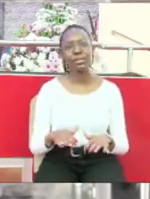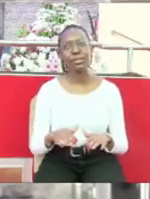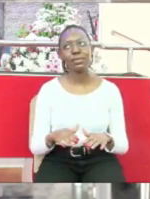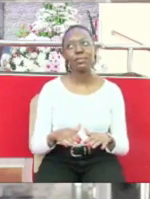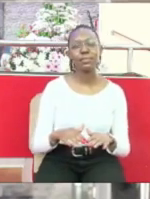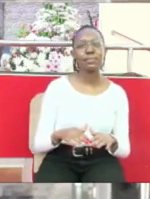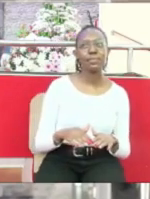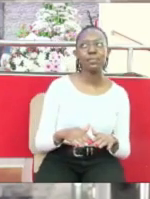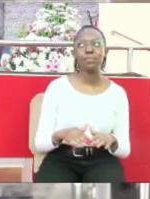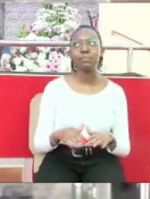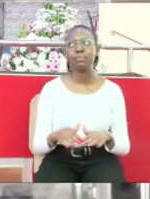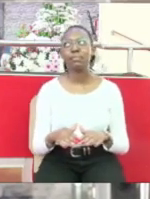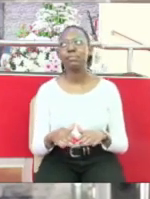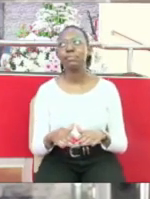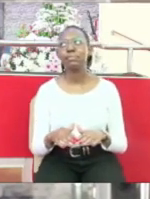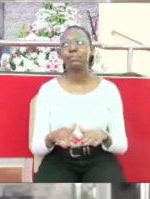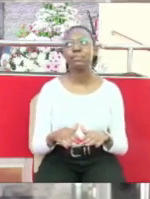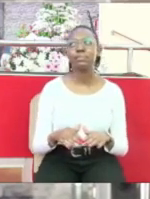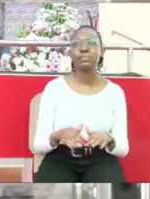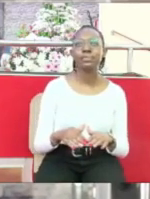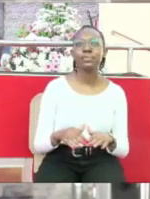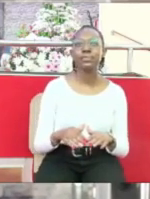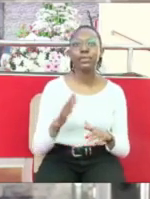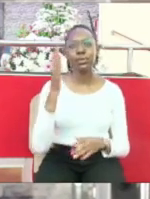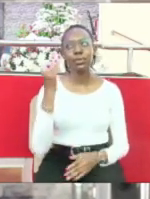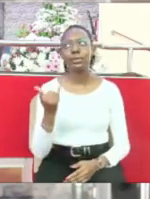nyasi nyingi ya ng'ombe, ni mchanga.